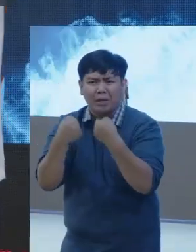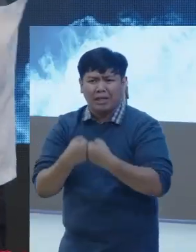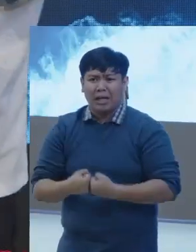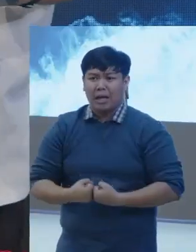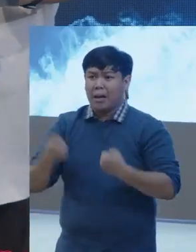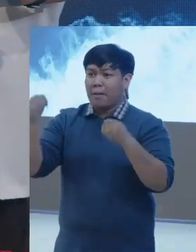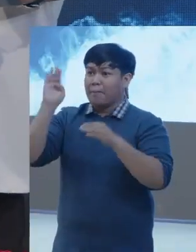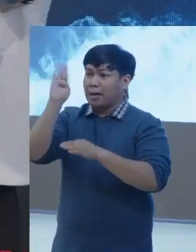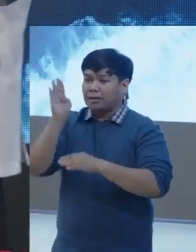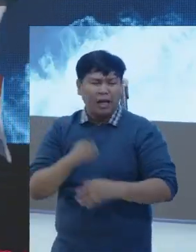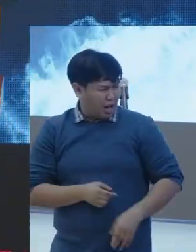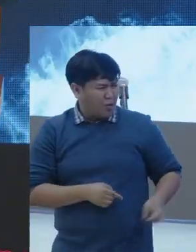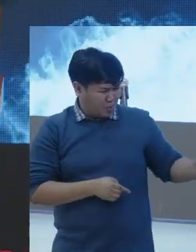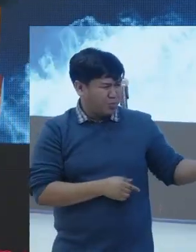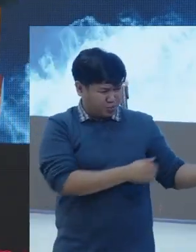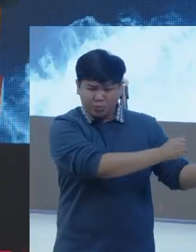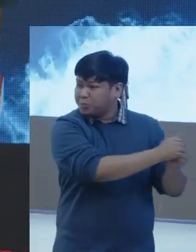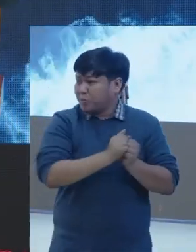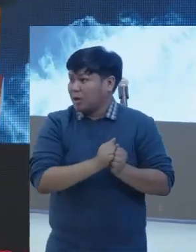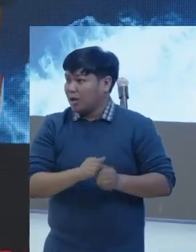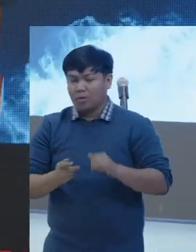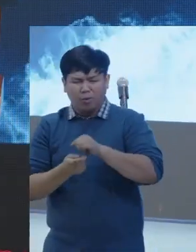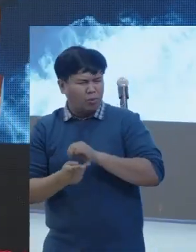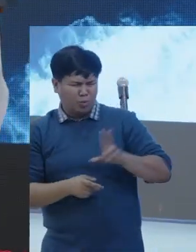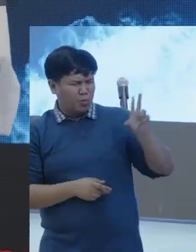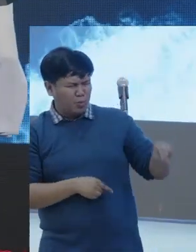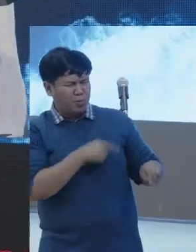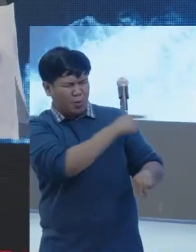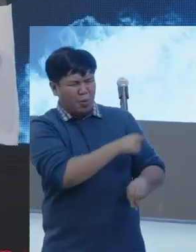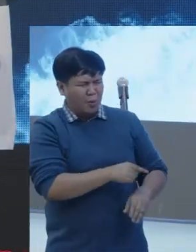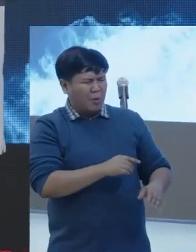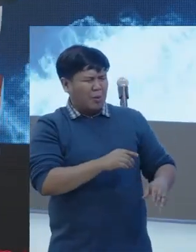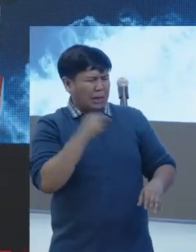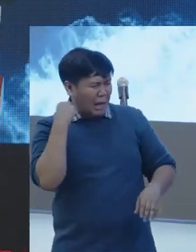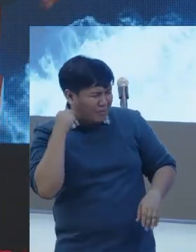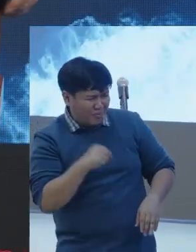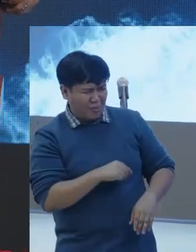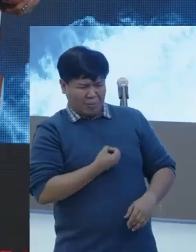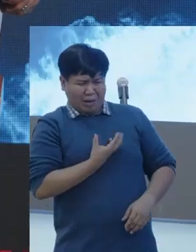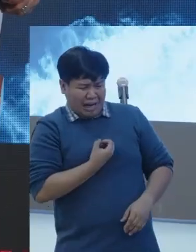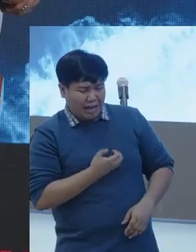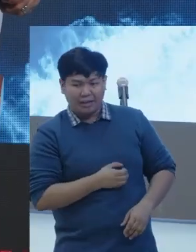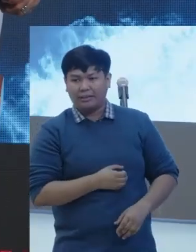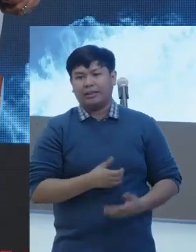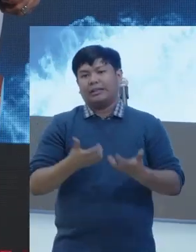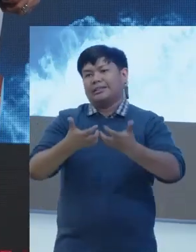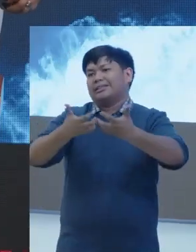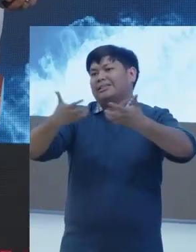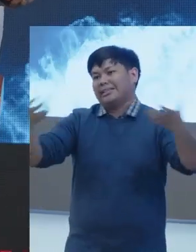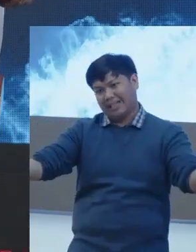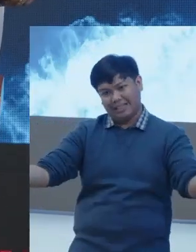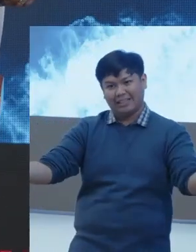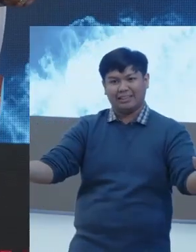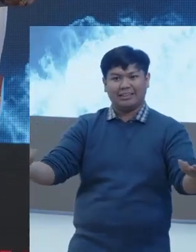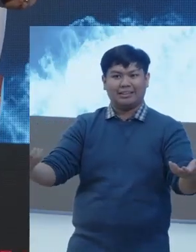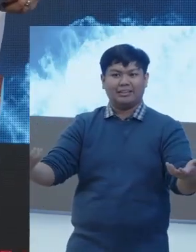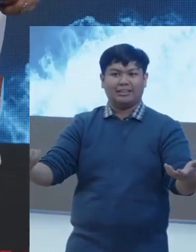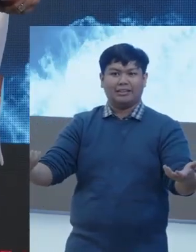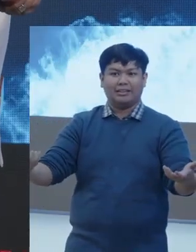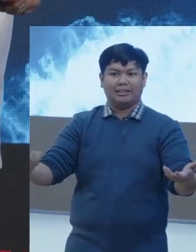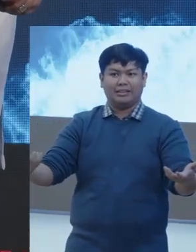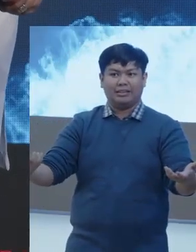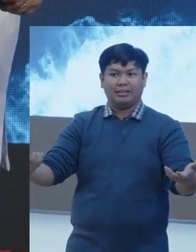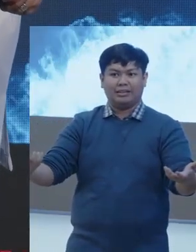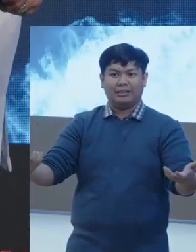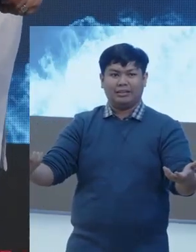ni Barnabas, ayaw siyang isama ni Saul, naghiwalay yung dalawa. Si John Mark ang